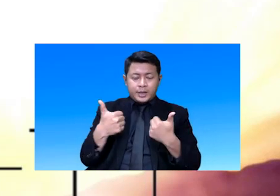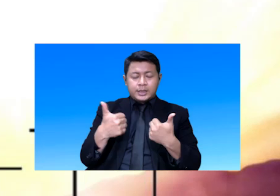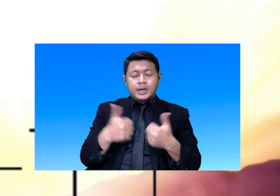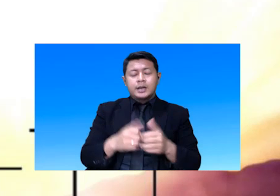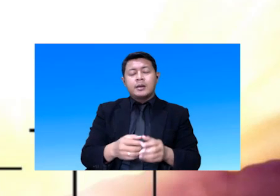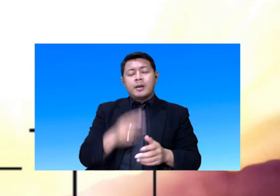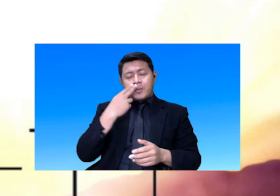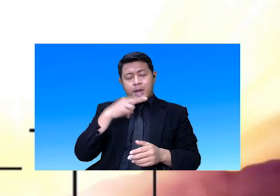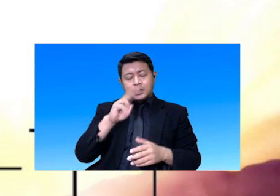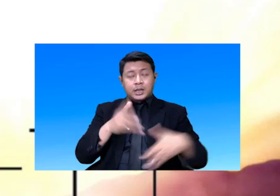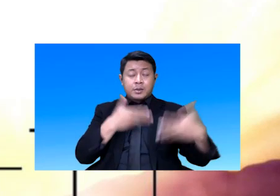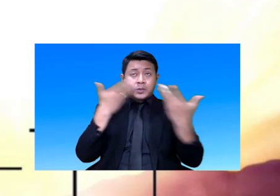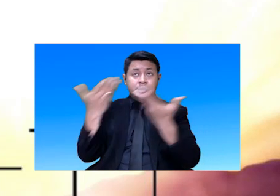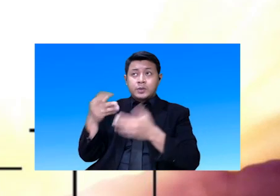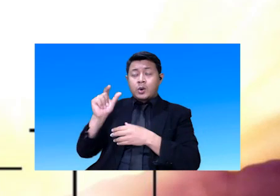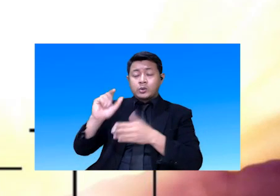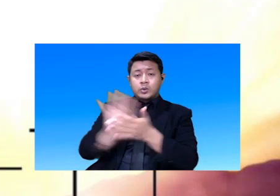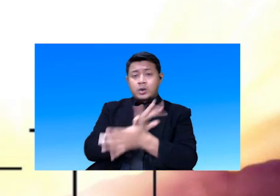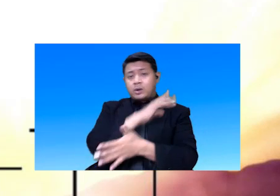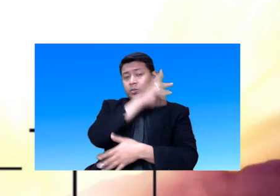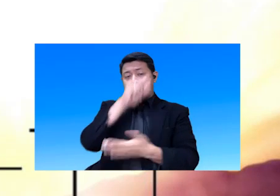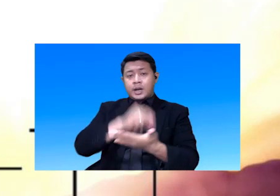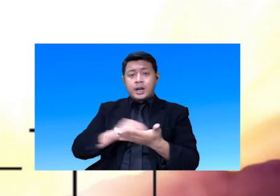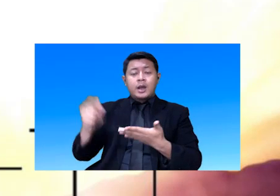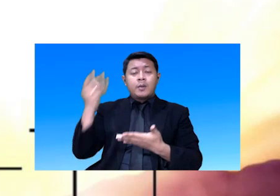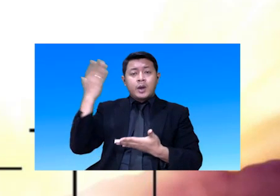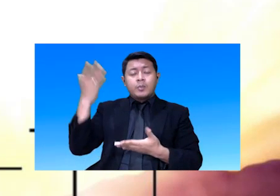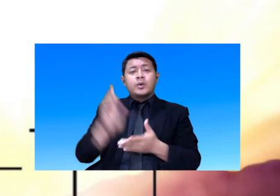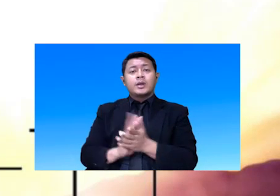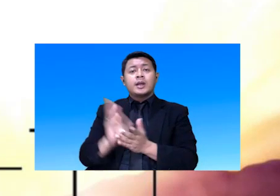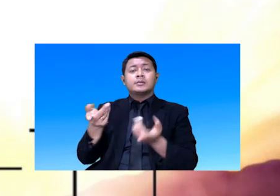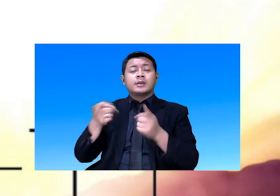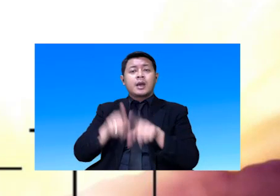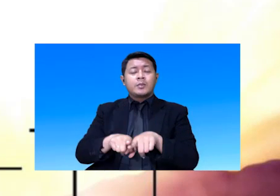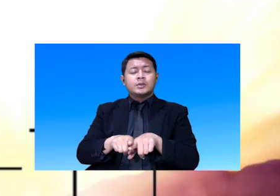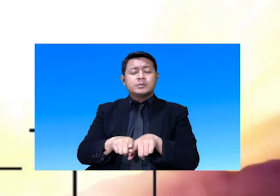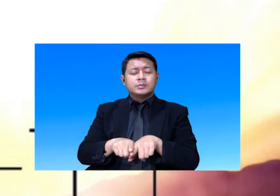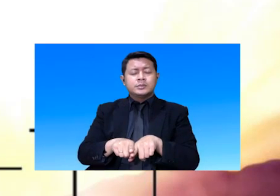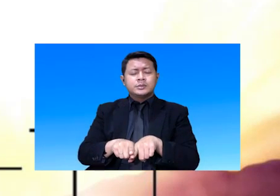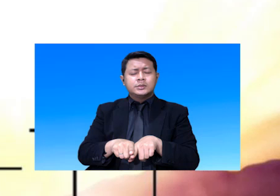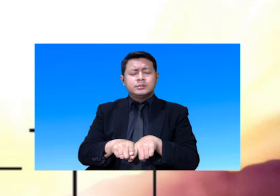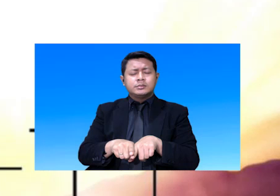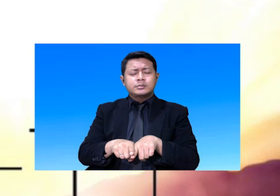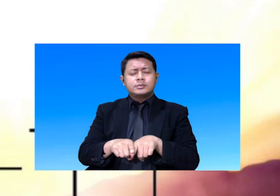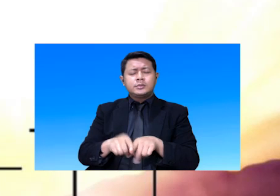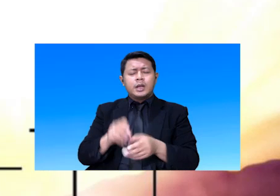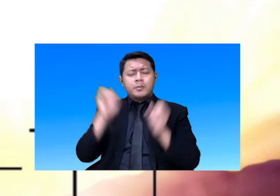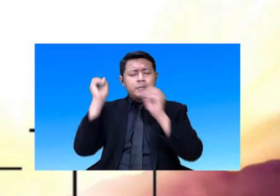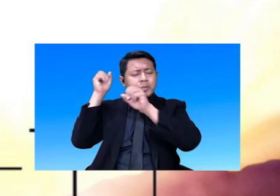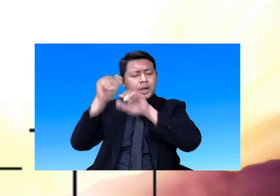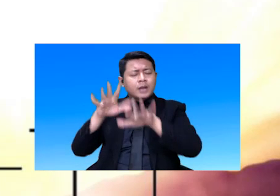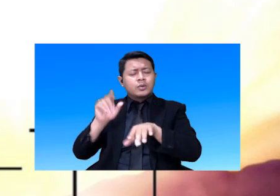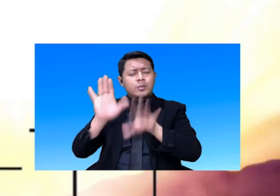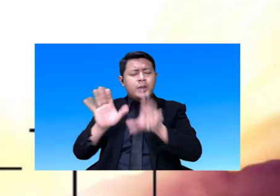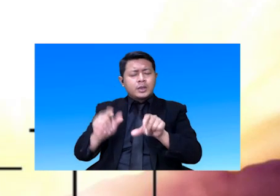dan berbuah dalam kebaikan yang pantas kami persembahkan bagi kemuliaan nama-Mu dan kami